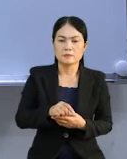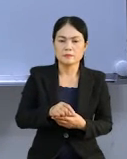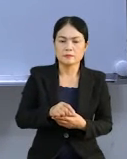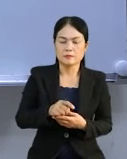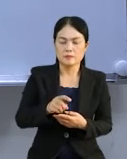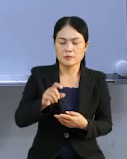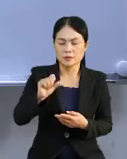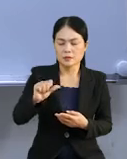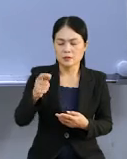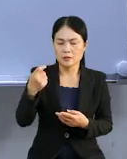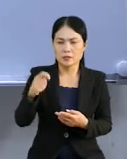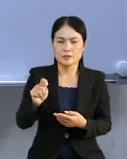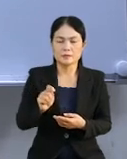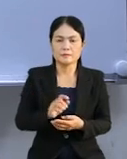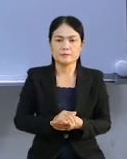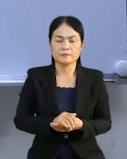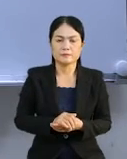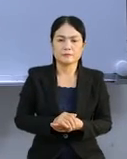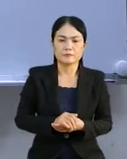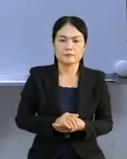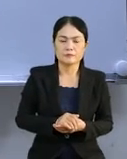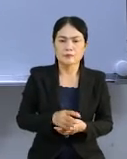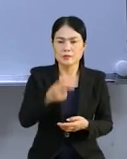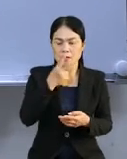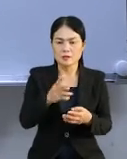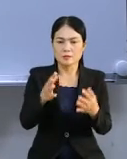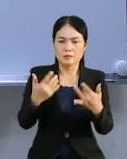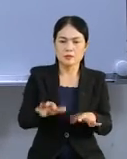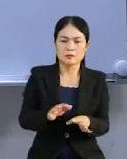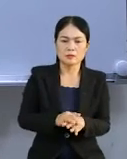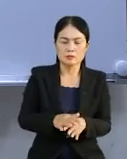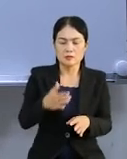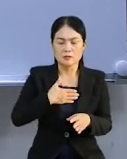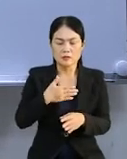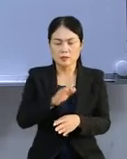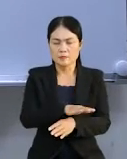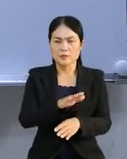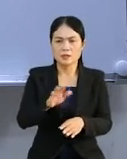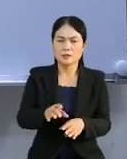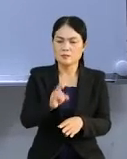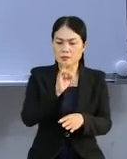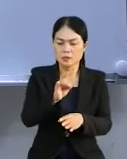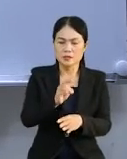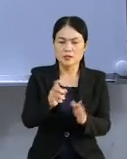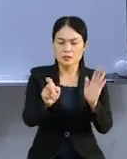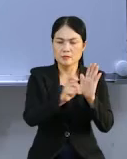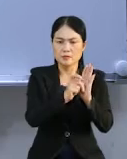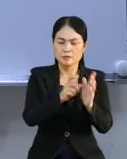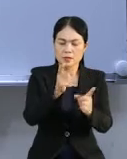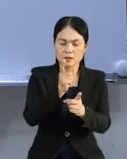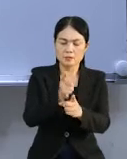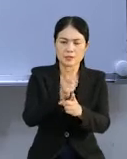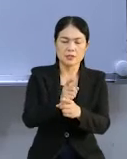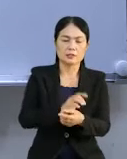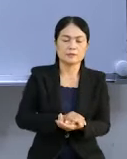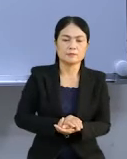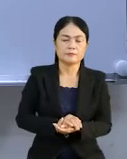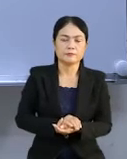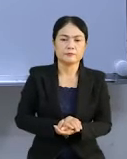muối rồi rìa chà chẳng dừng khởi hãy hay nhà khu có thể còn ngọt nếp và còn chia kẹn để bán trăm trời